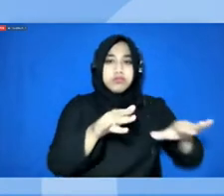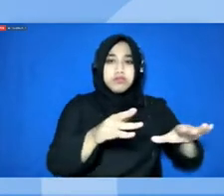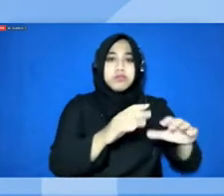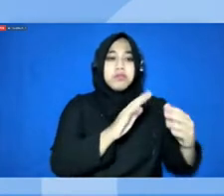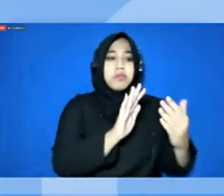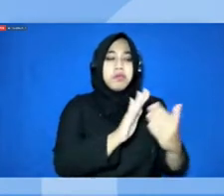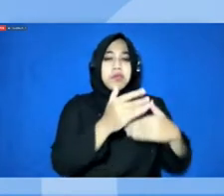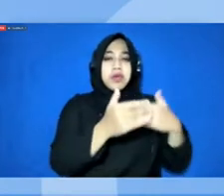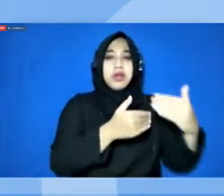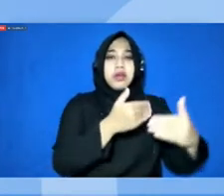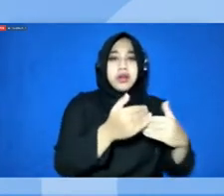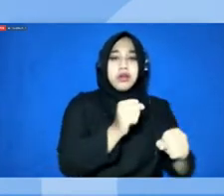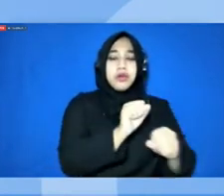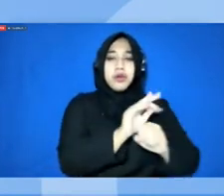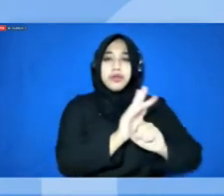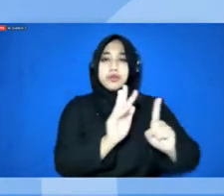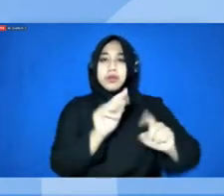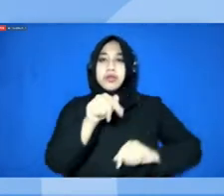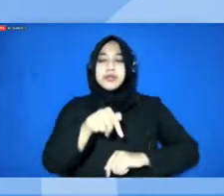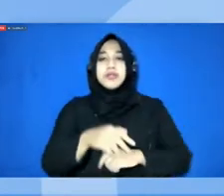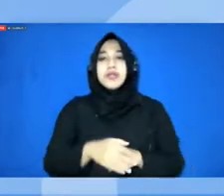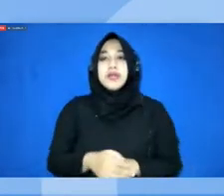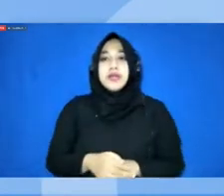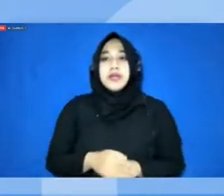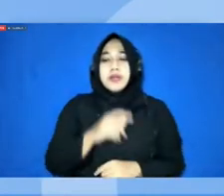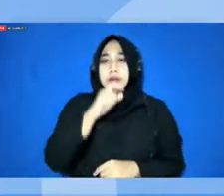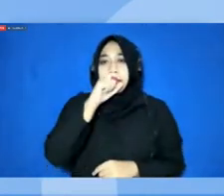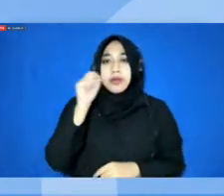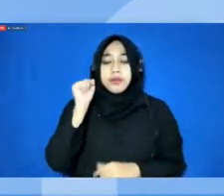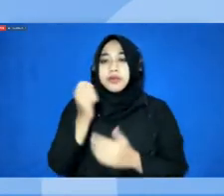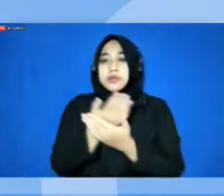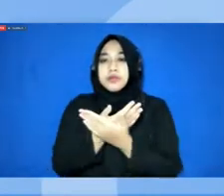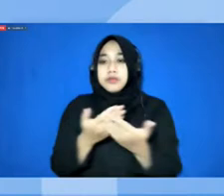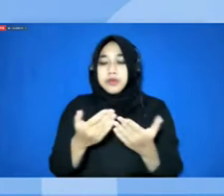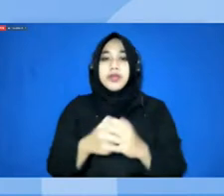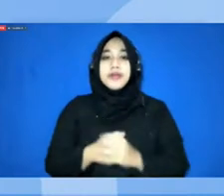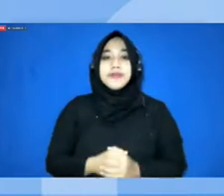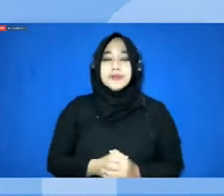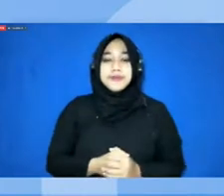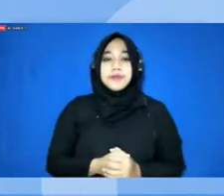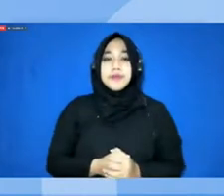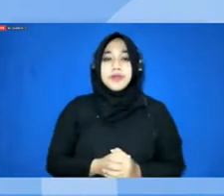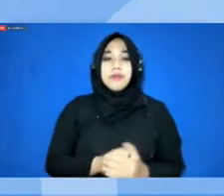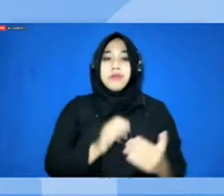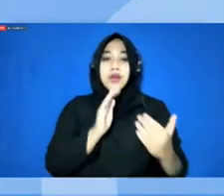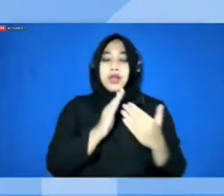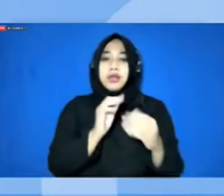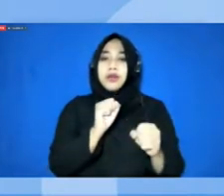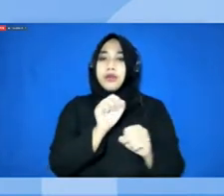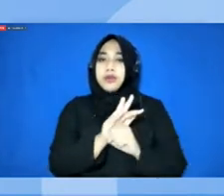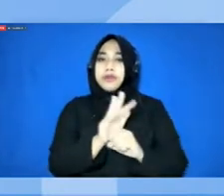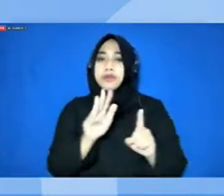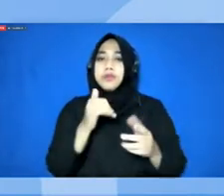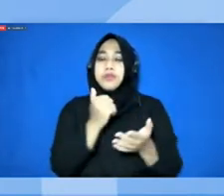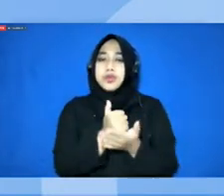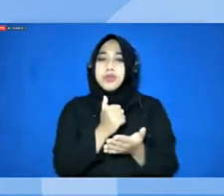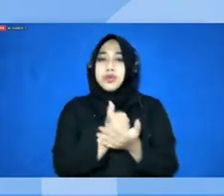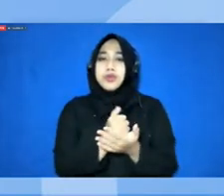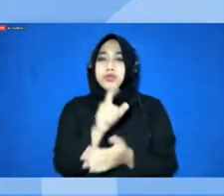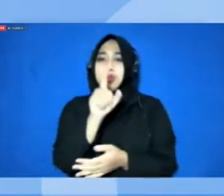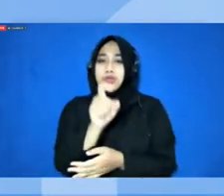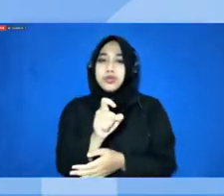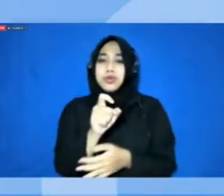pandemi COVID-19. Bapak, Ibu, hadirin sekalian, menangani pandemi COVID memang betul-betul